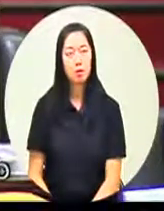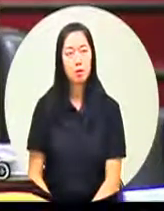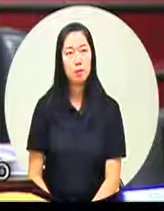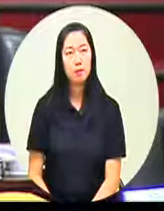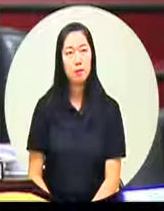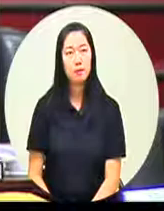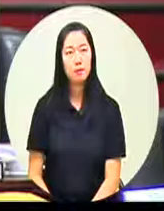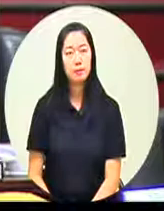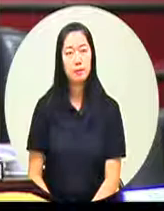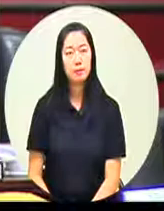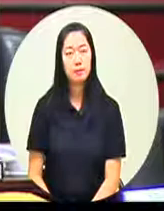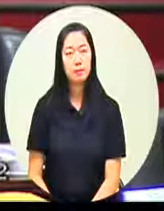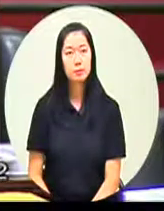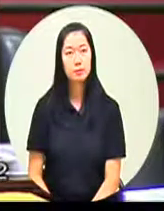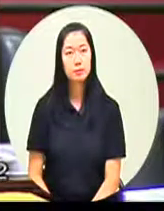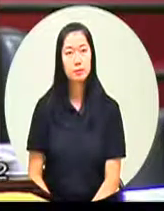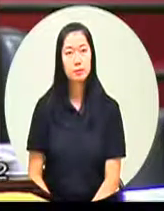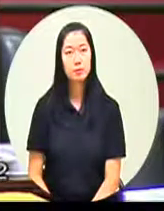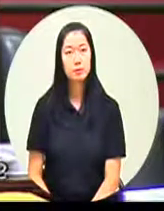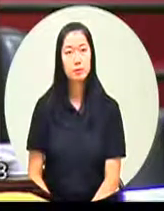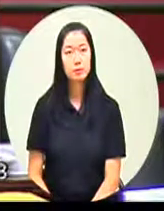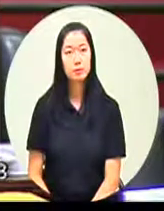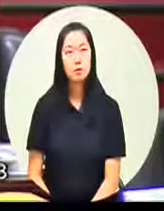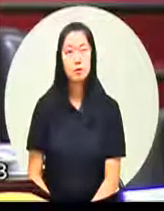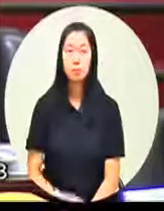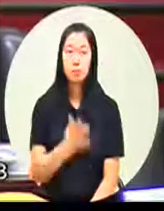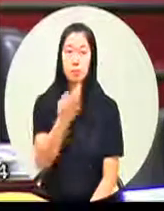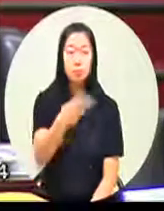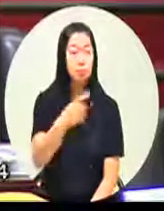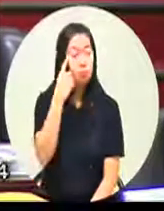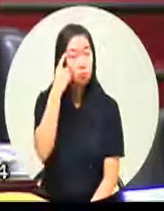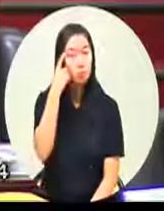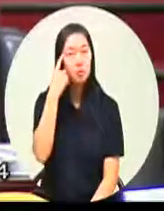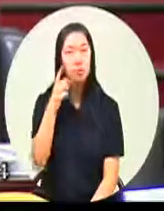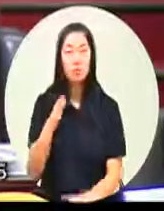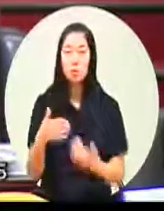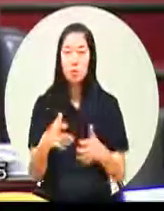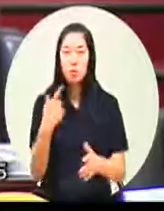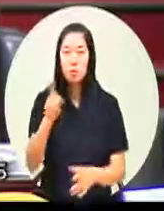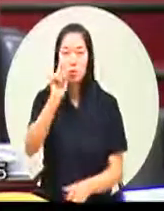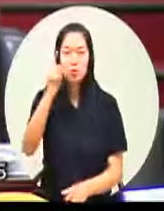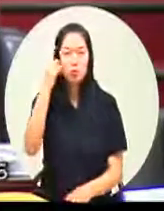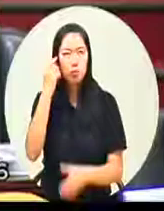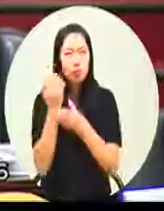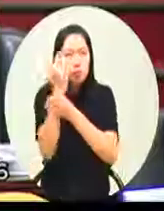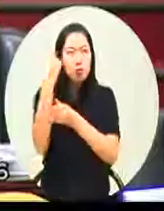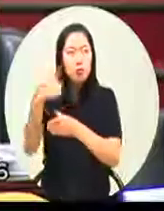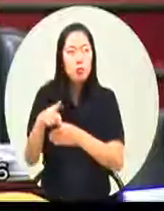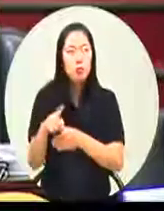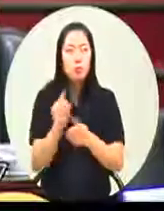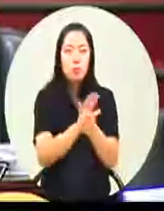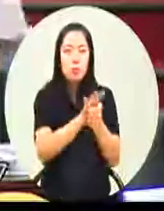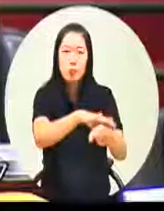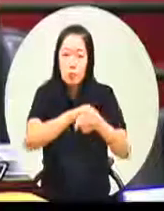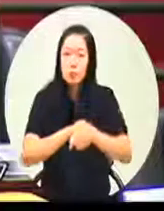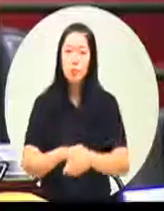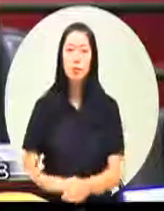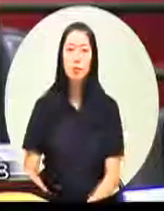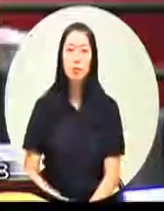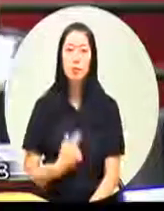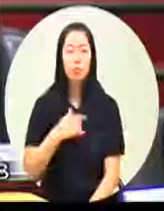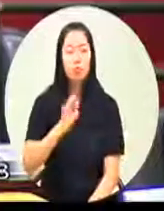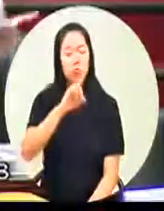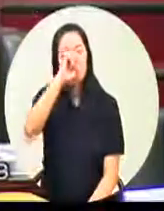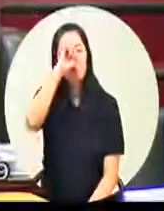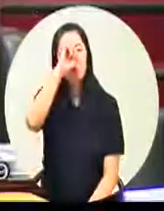啊，哈，啊，好不好？局长，你现在要不要看做什么方法来挽救？好，啊，我不希望